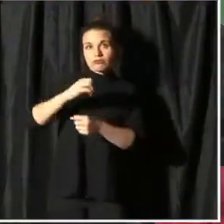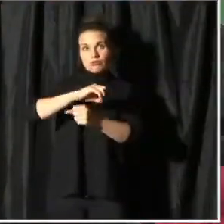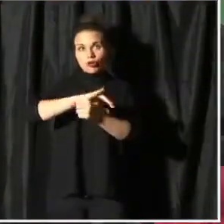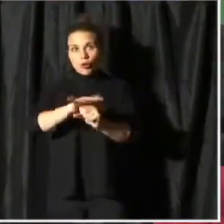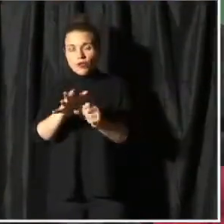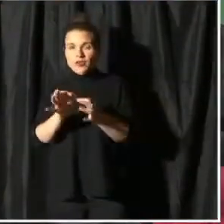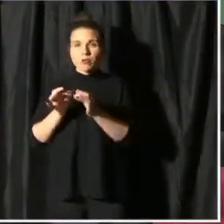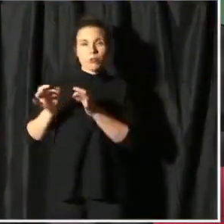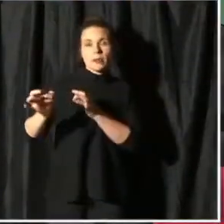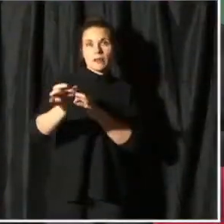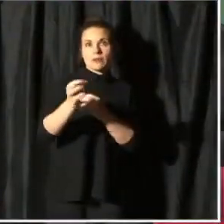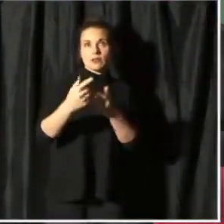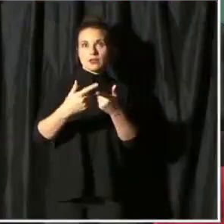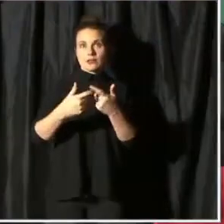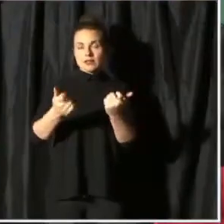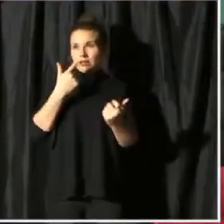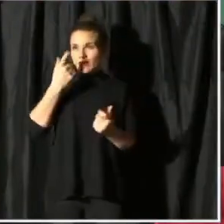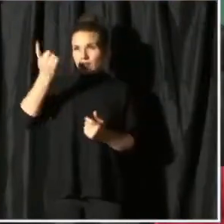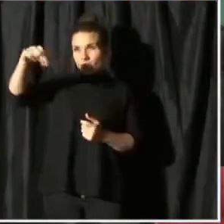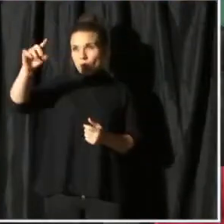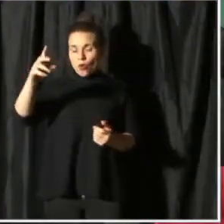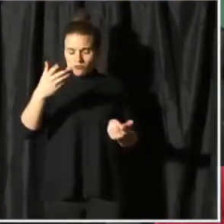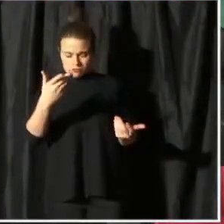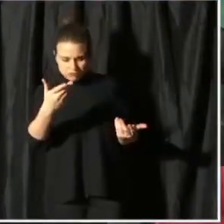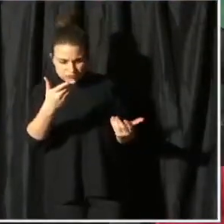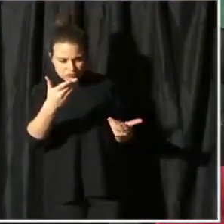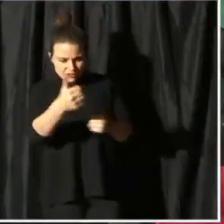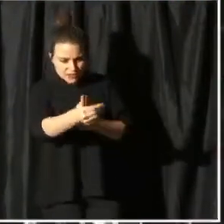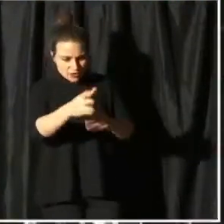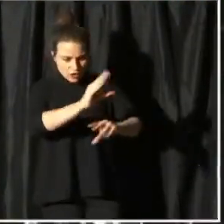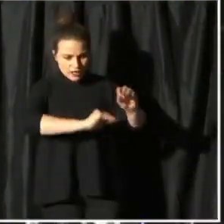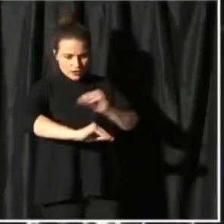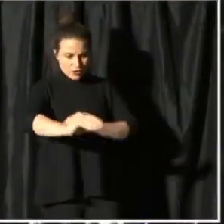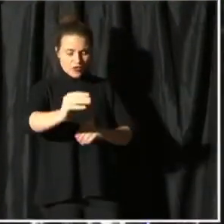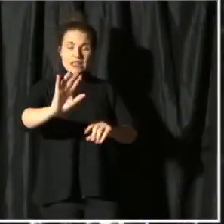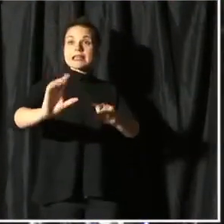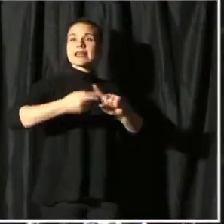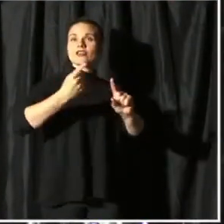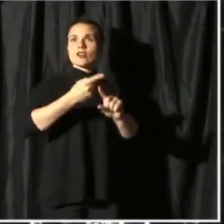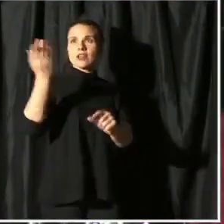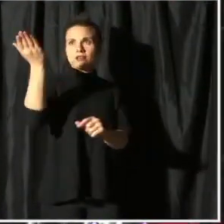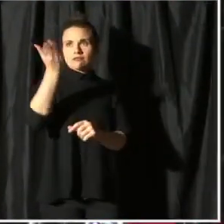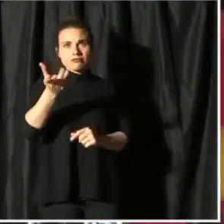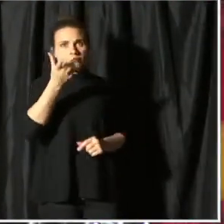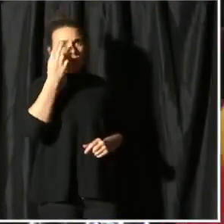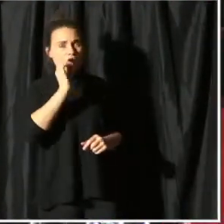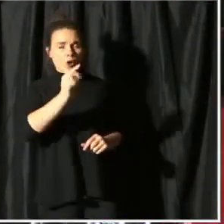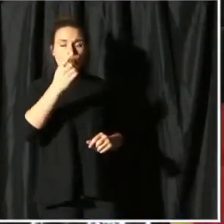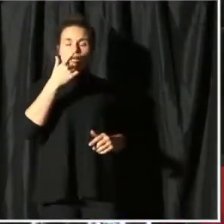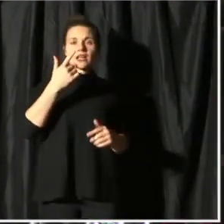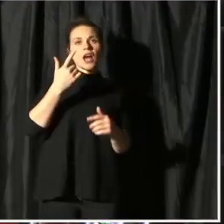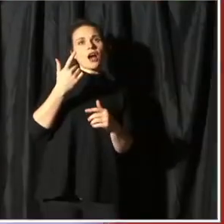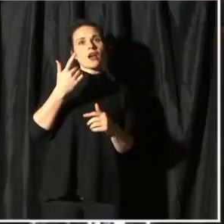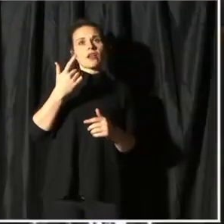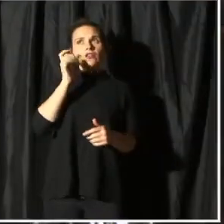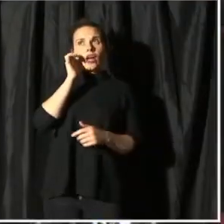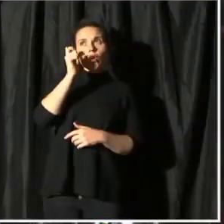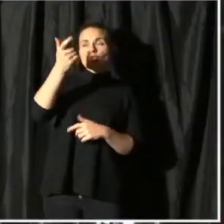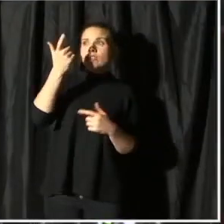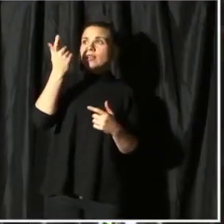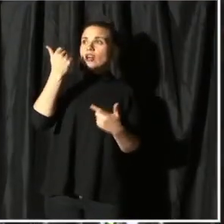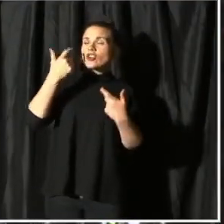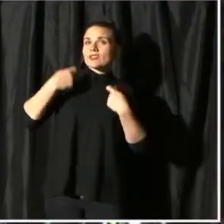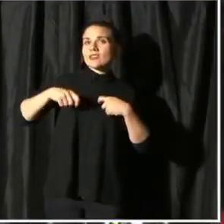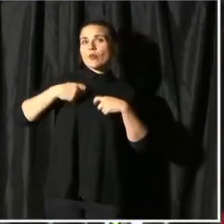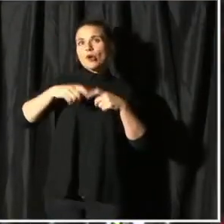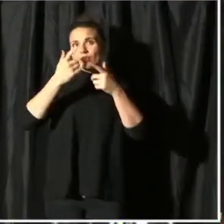comment est ce qu'on comprend toujours pas que c'est essentiel qu'il faut arrêter d'avoir une logique libérale est complètement stupide qui est contre les besoins